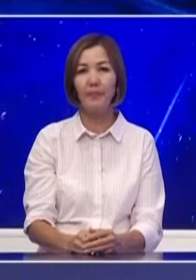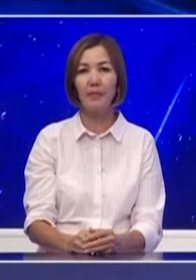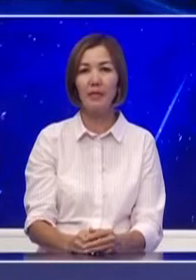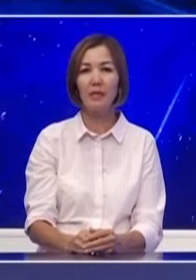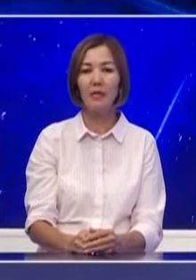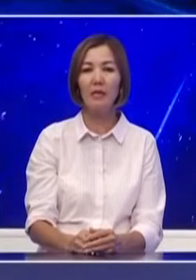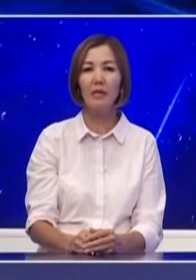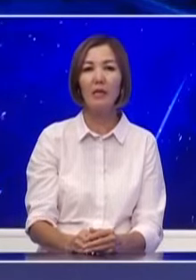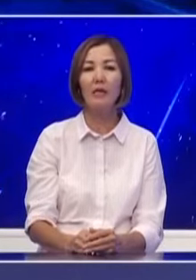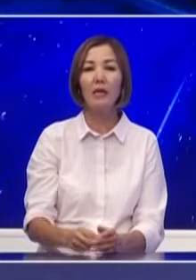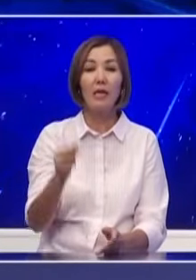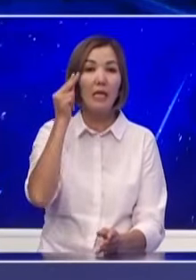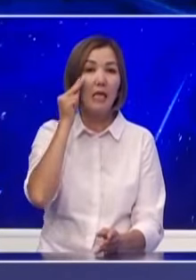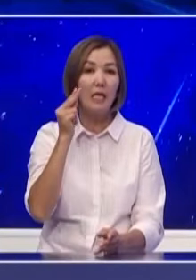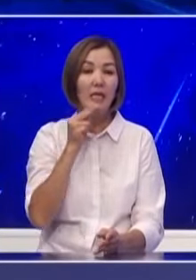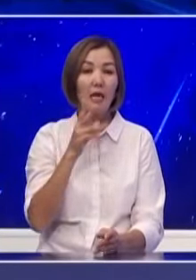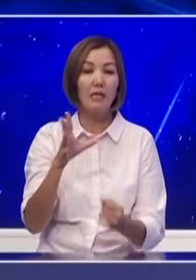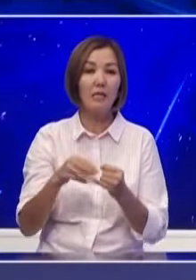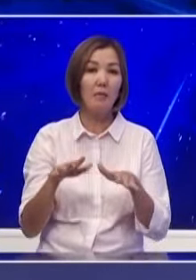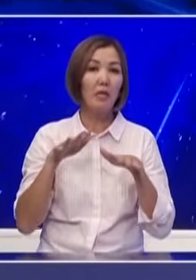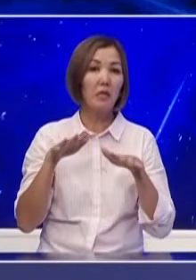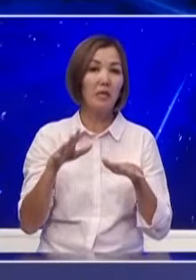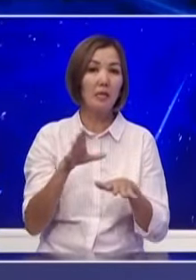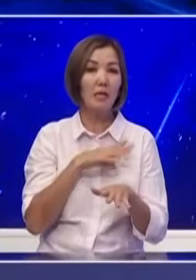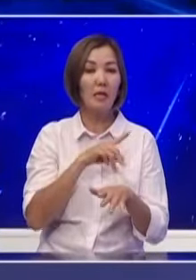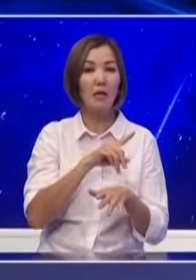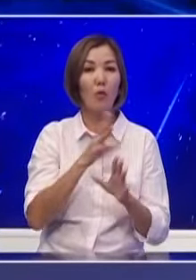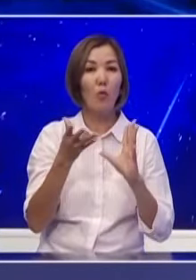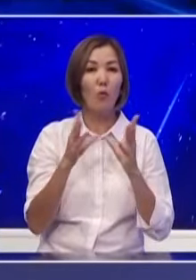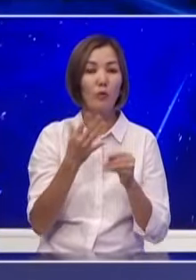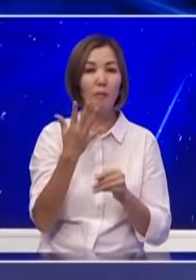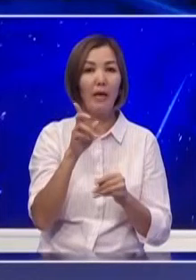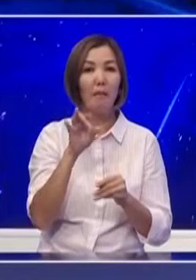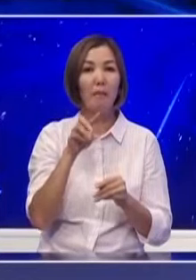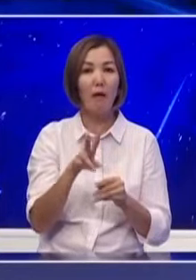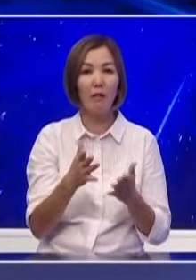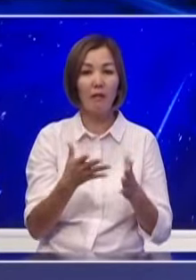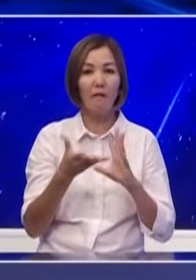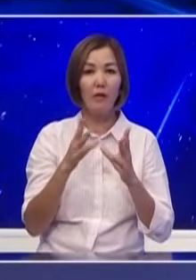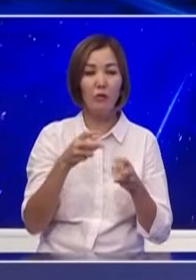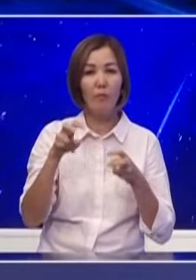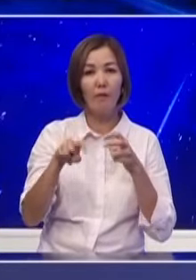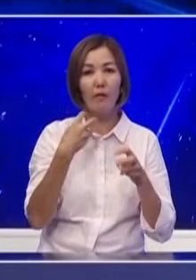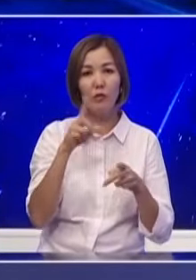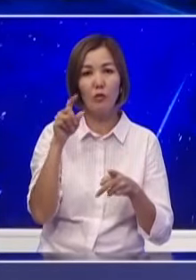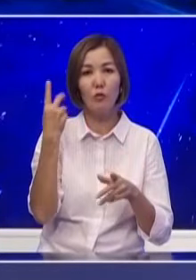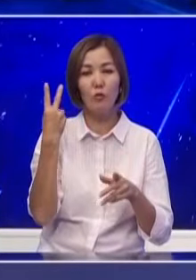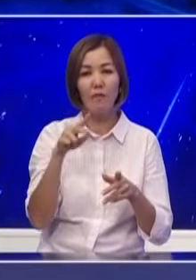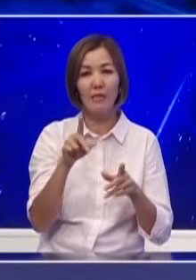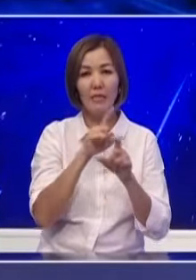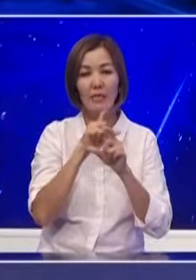На северо-востоке Китая произошло землетрясение магнитудой 5,5 баллов. В результате повреждено больше 120